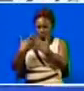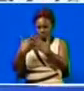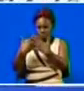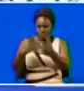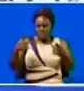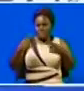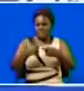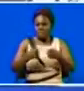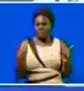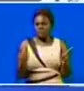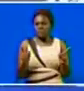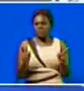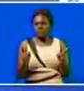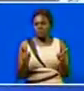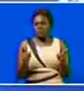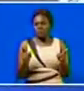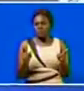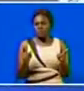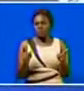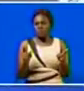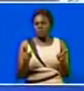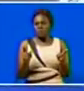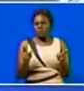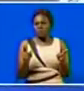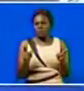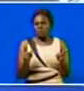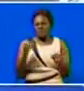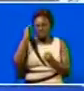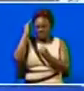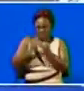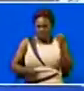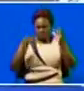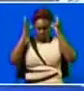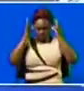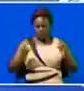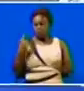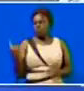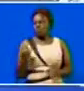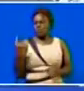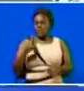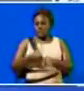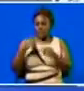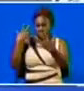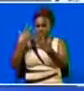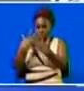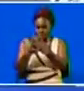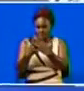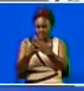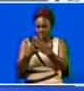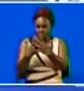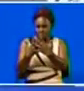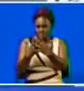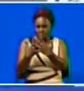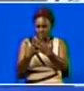except as a measure of last resort and when detained to be